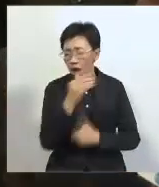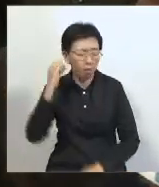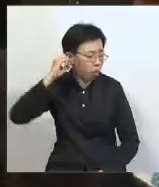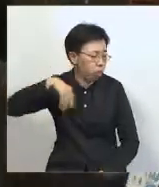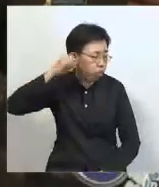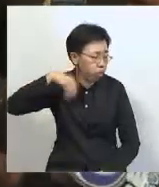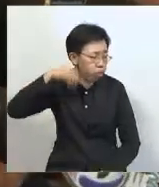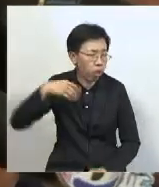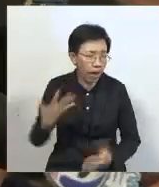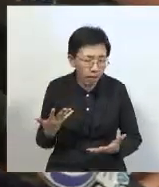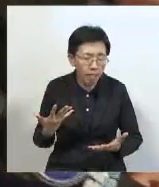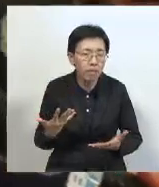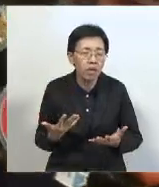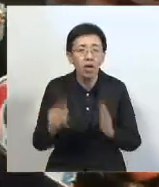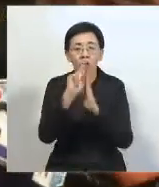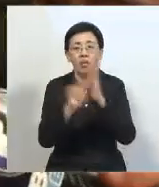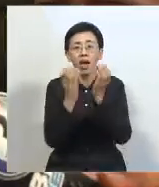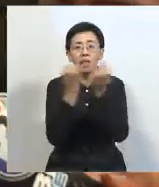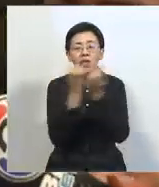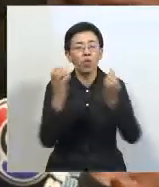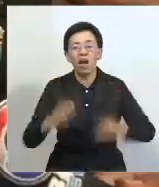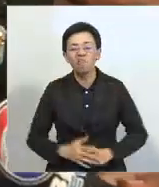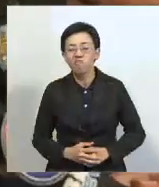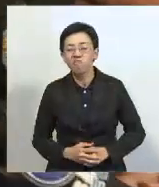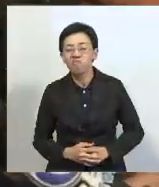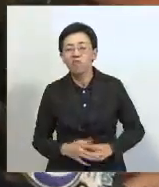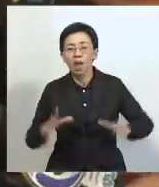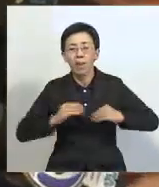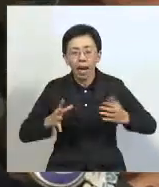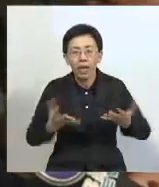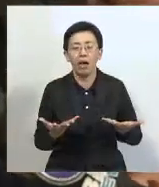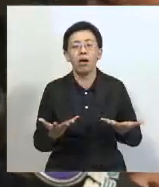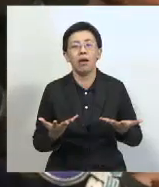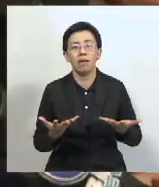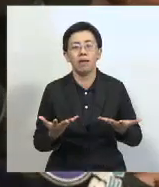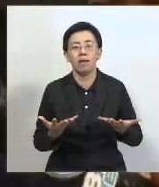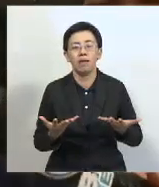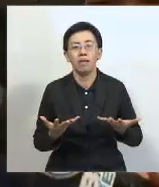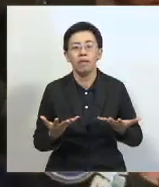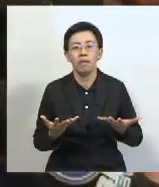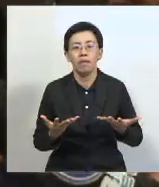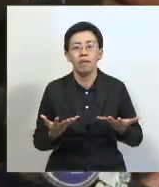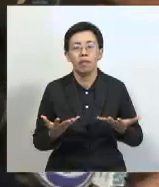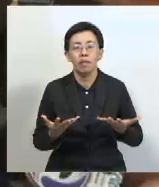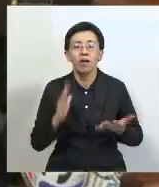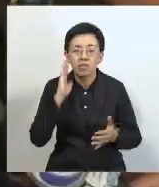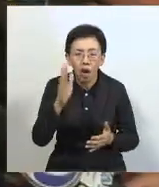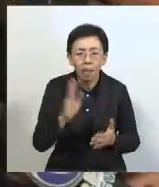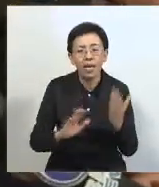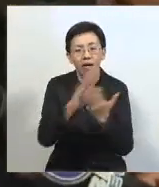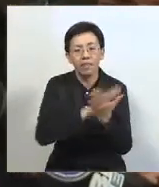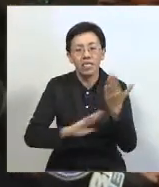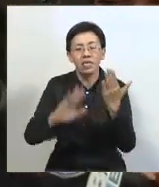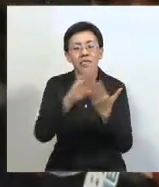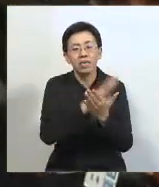ารพรัฐธรรมนูญนะครับมันก็จะทำให้สถานการณ์ของประเท